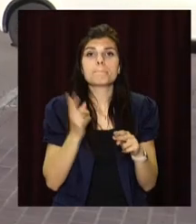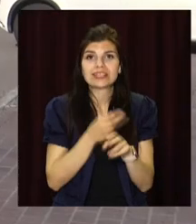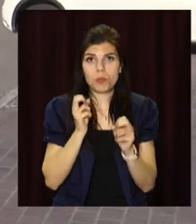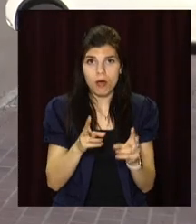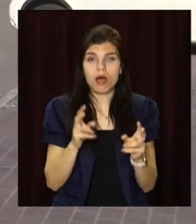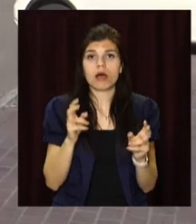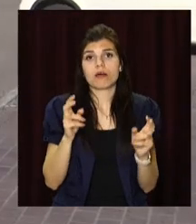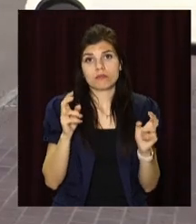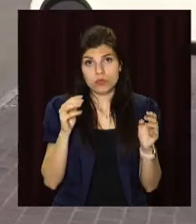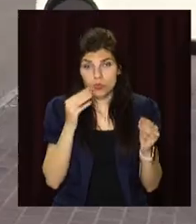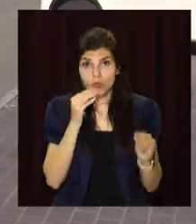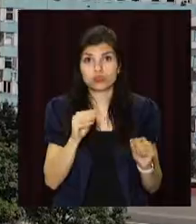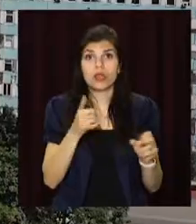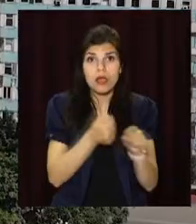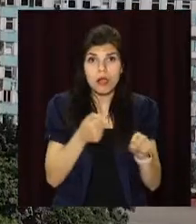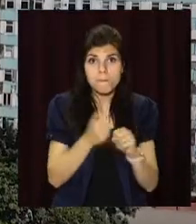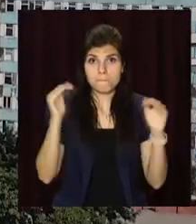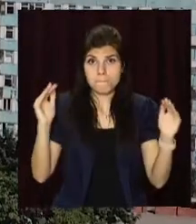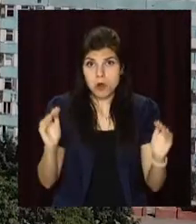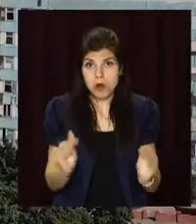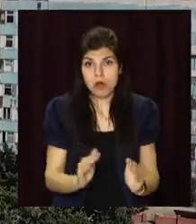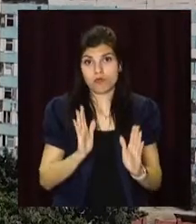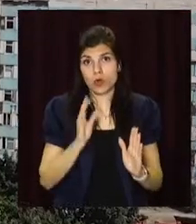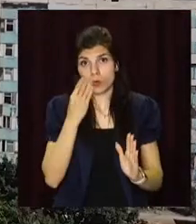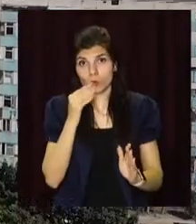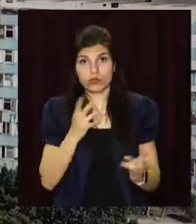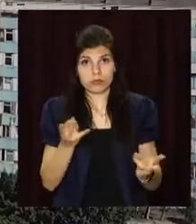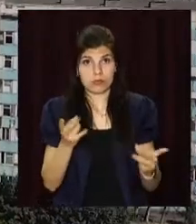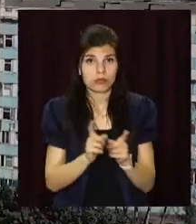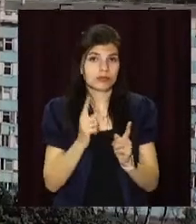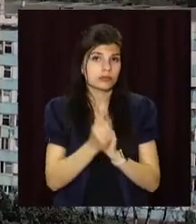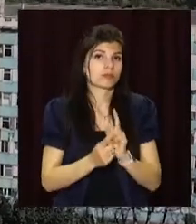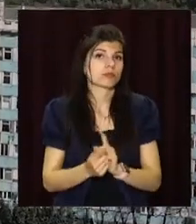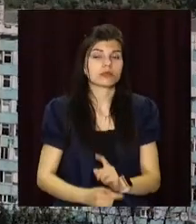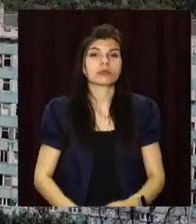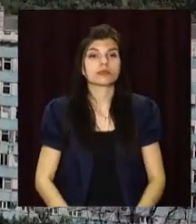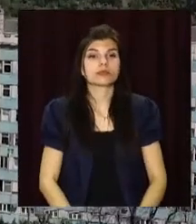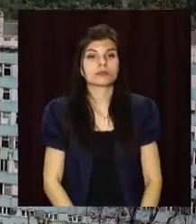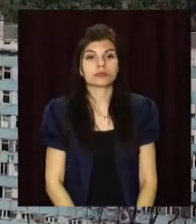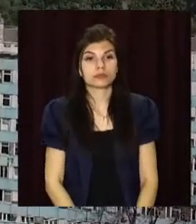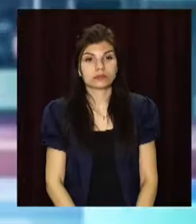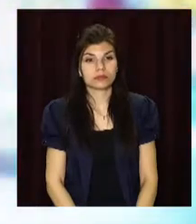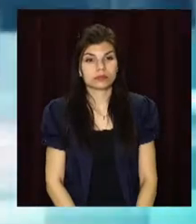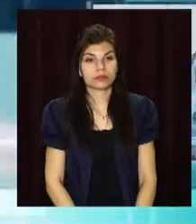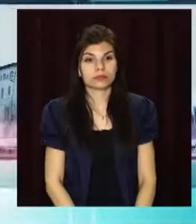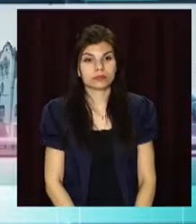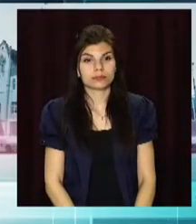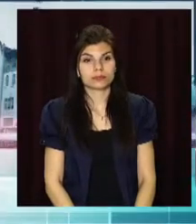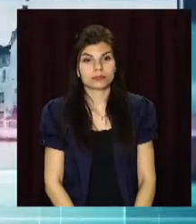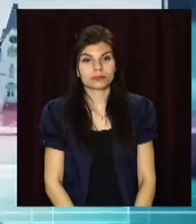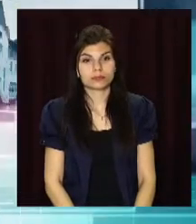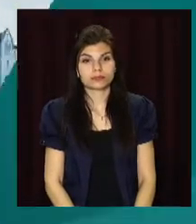і мінімізує кількість ДТП. Стас Коновалов, Василь Самовар, Open News, телеканал «Відкритий».